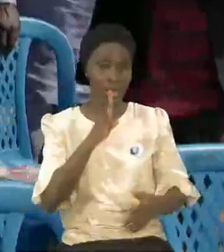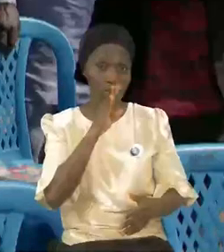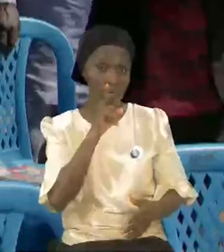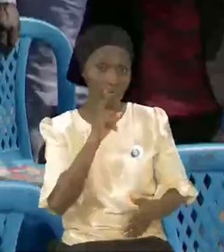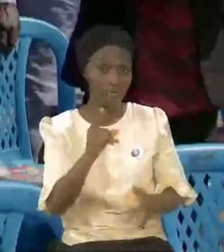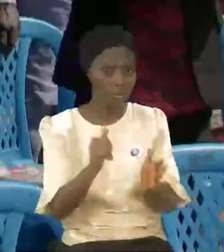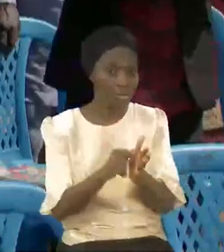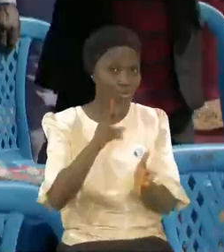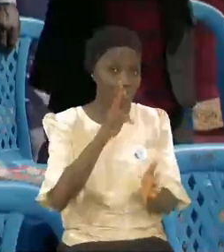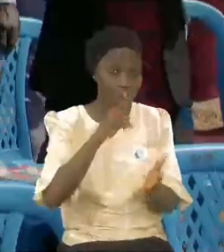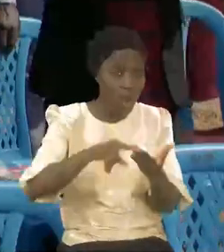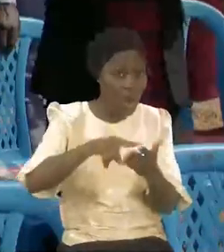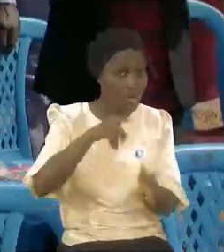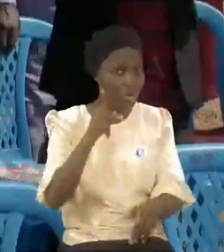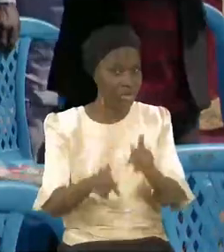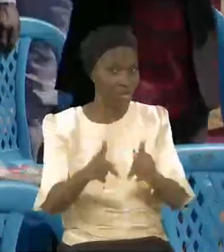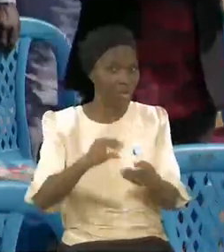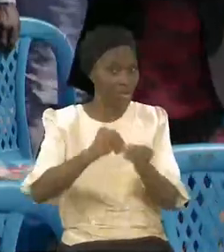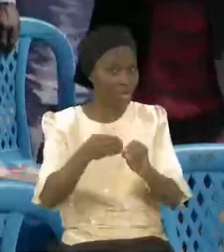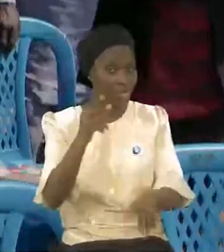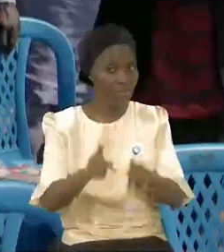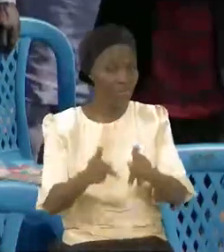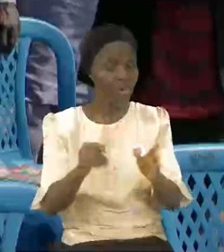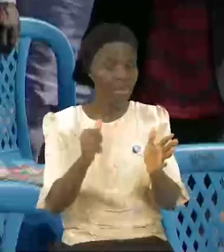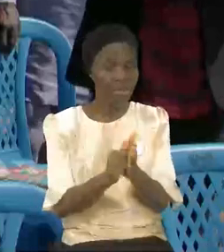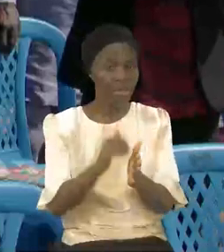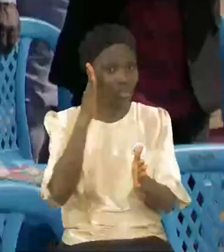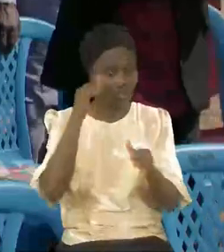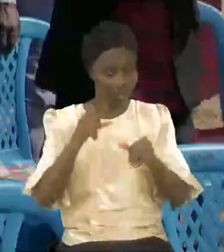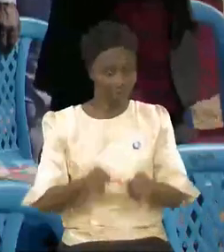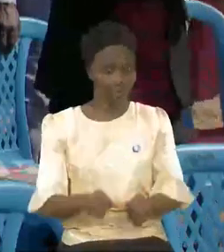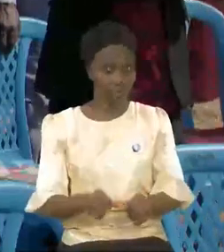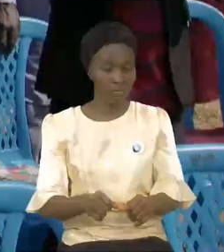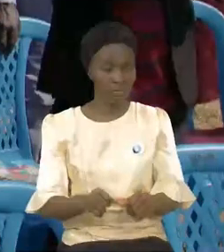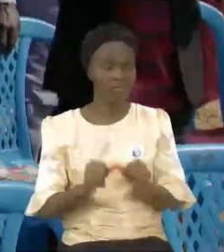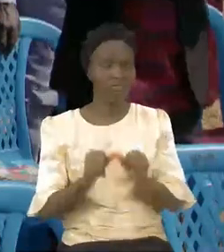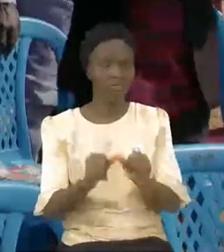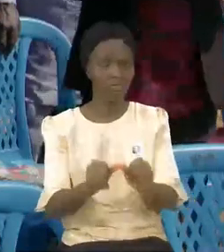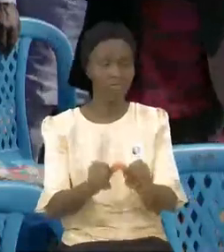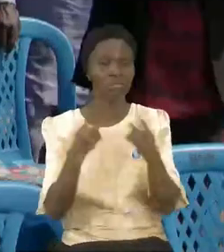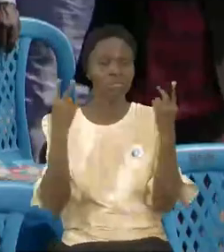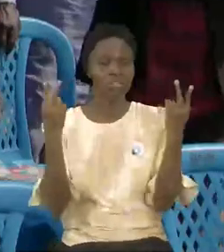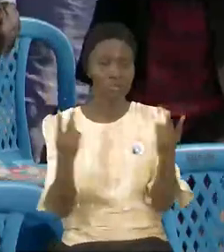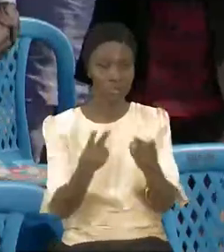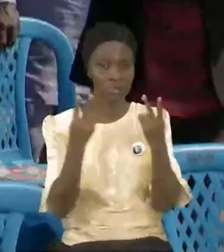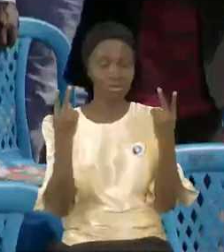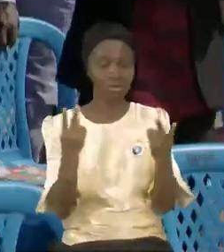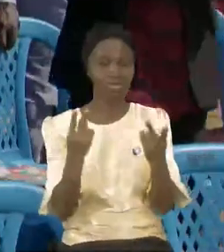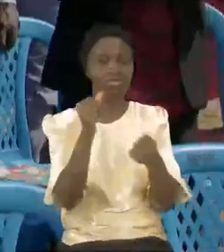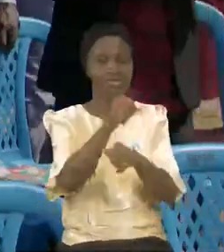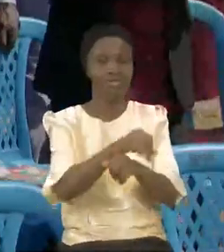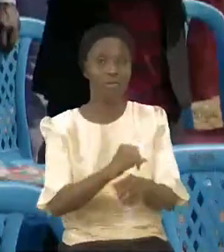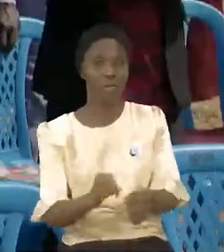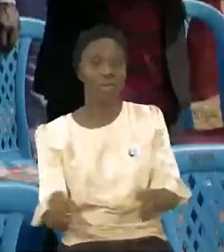que tu fasses, que tu sois du nombre, que tu fasses partie du peuple de Dieu qui va